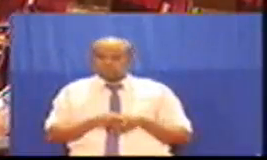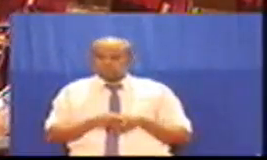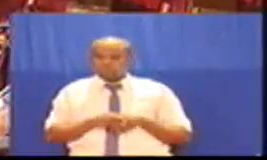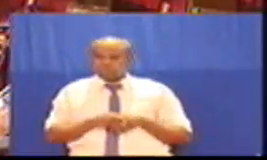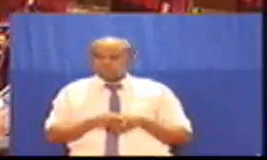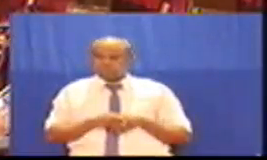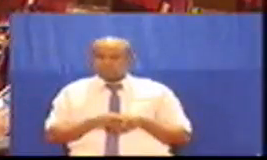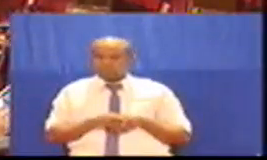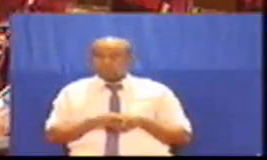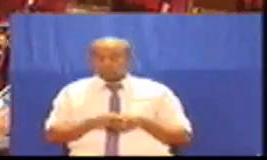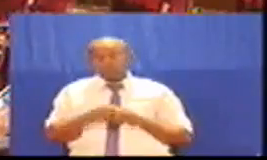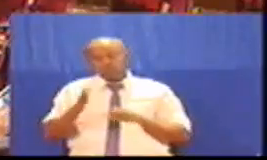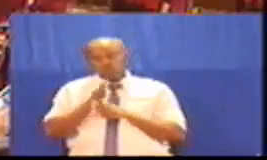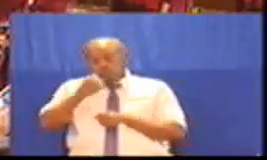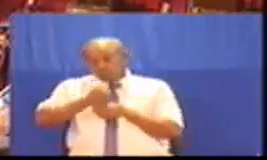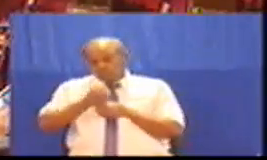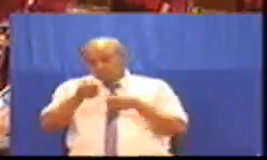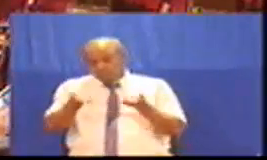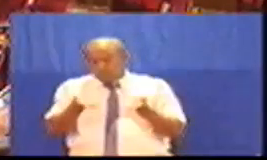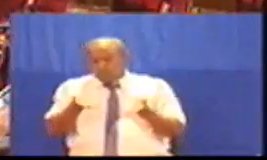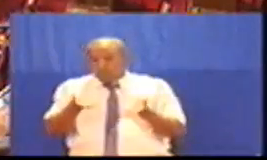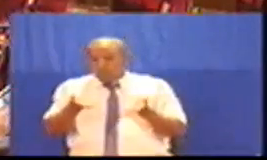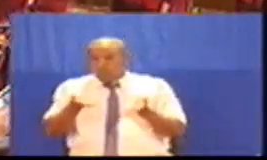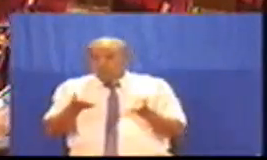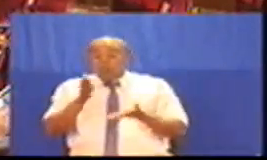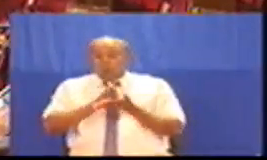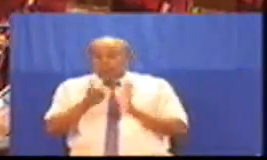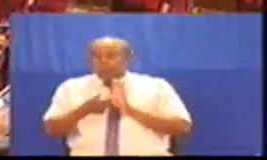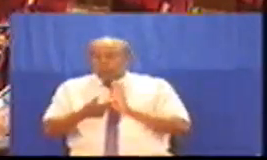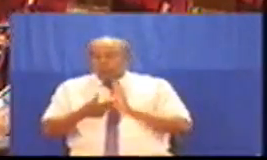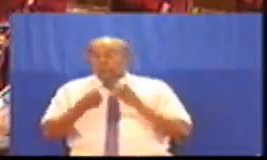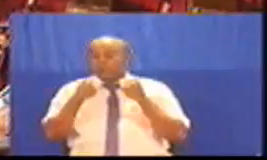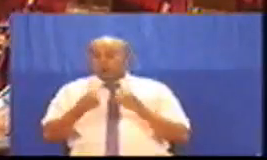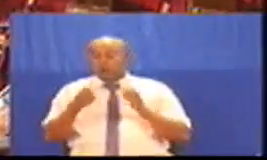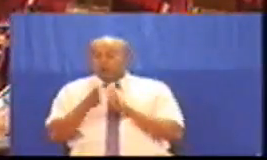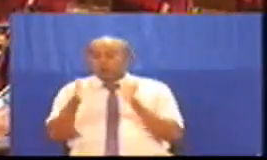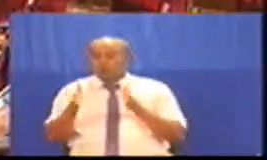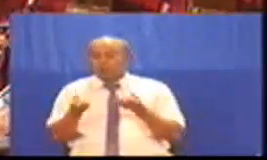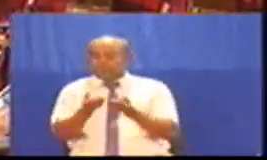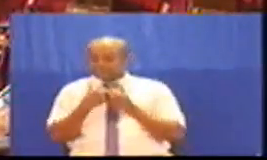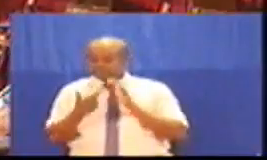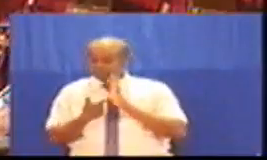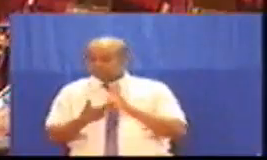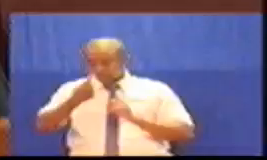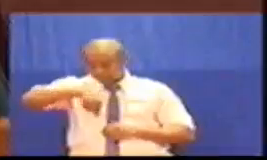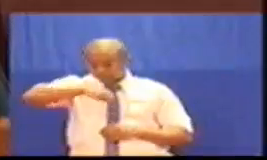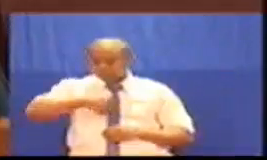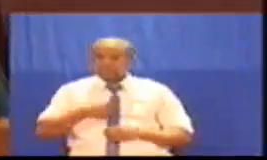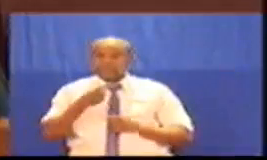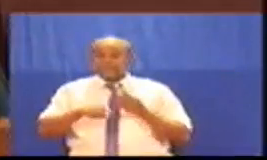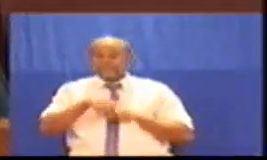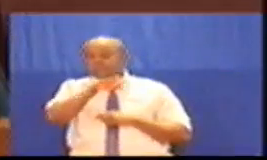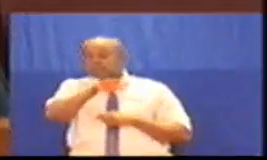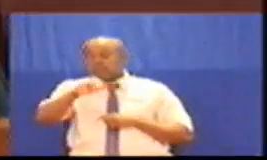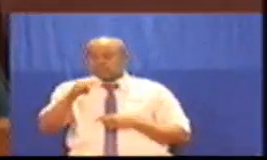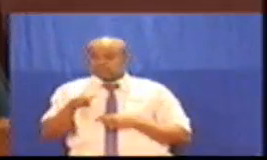katika kufanya kazi yetu hii, na uzalendo mkubwa ambao waheshimiwa wabunge mmekuwa mkiuonyesha katika mazingira haya